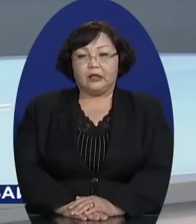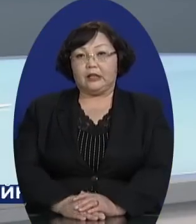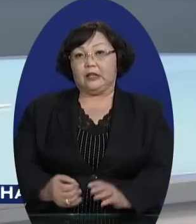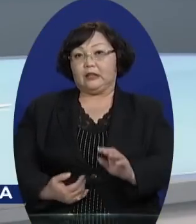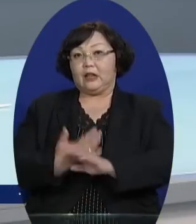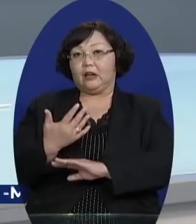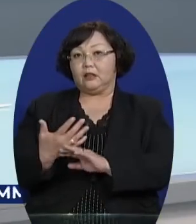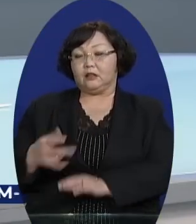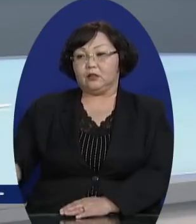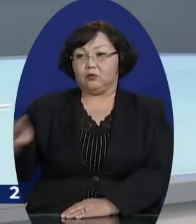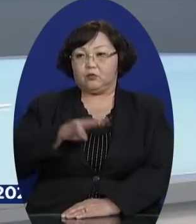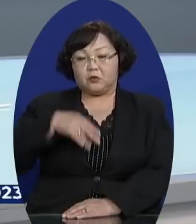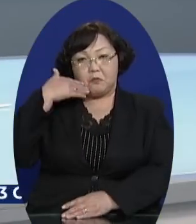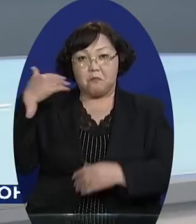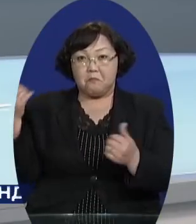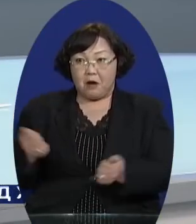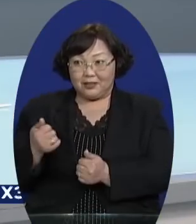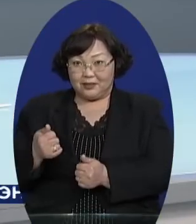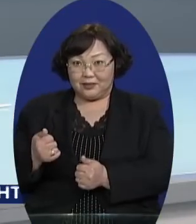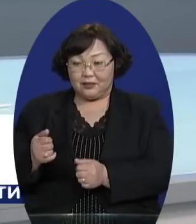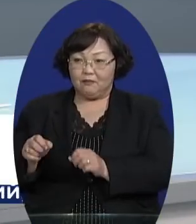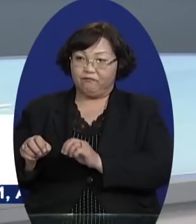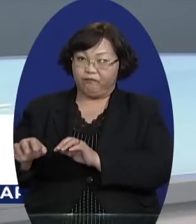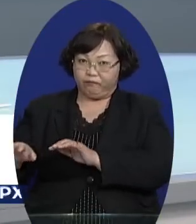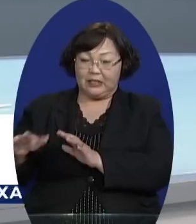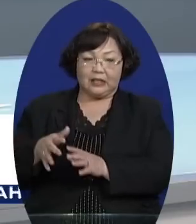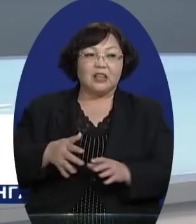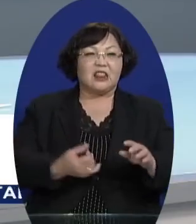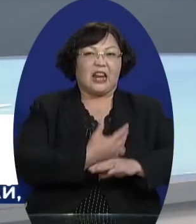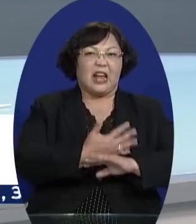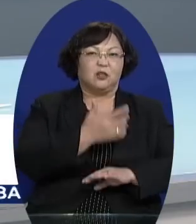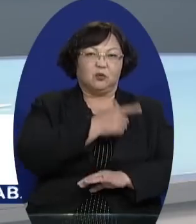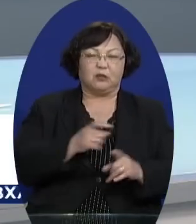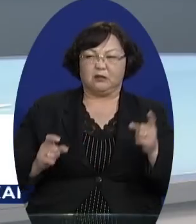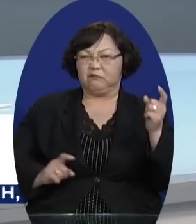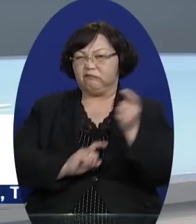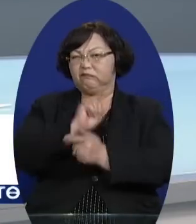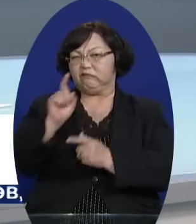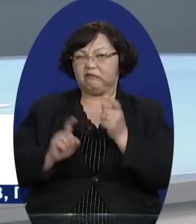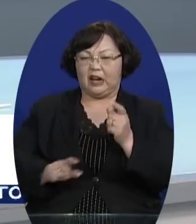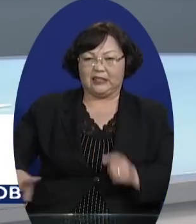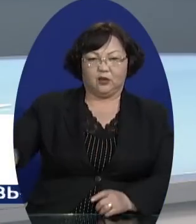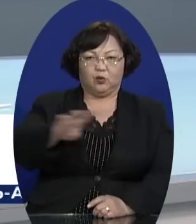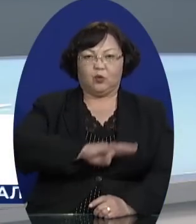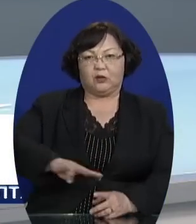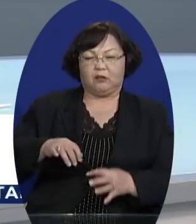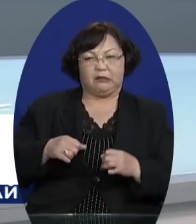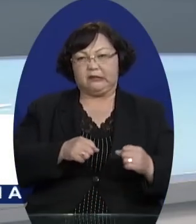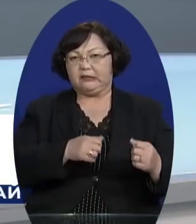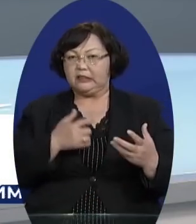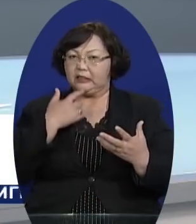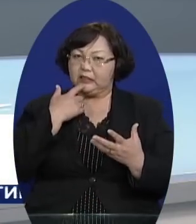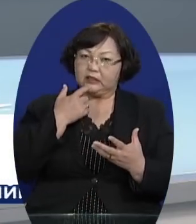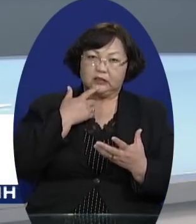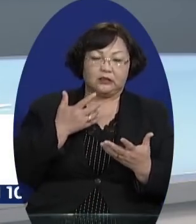тарайлангийн мөс нутагт малчин тарайлан чөрийн зөрчил 20 гаруй жил үргэлжилж байна. Сүүлийн жилүүдэд малын тоотолго өсөж тарайлангийн талбай хумигдах болсон асуудлыг